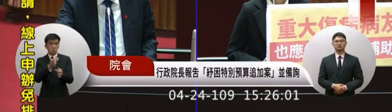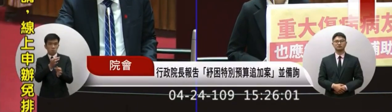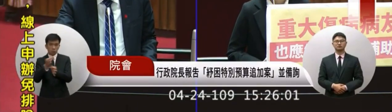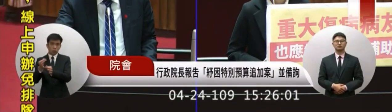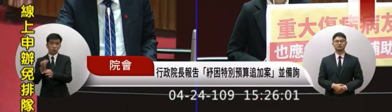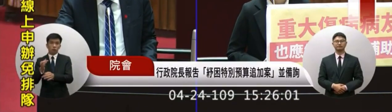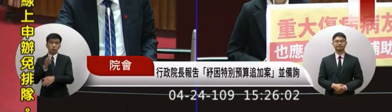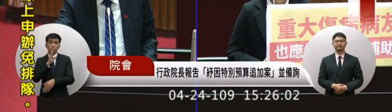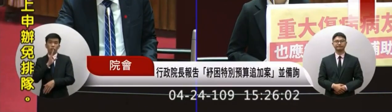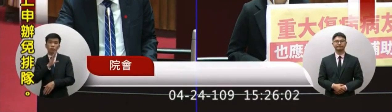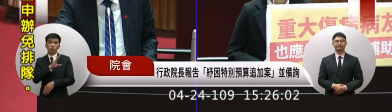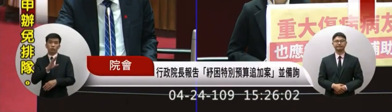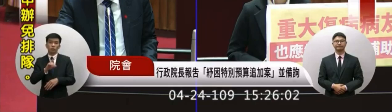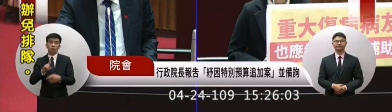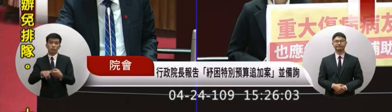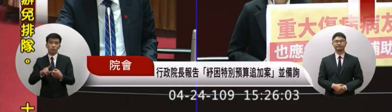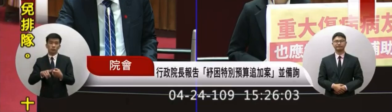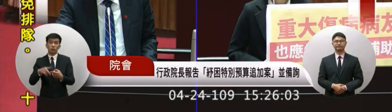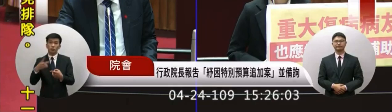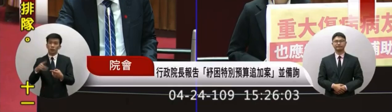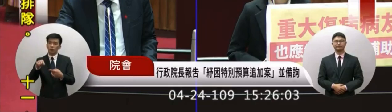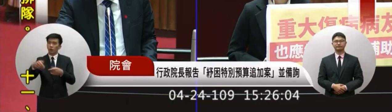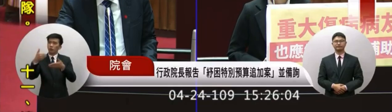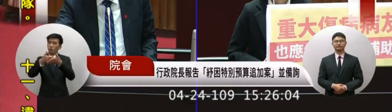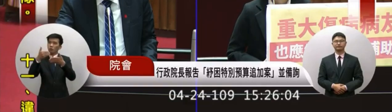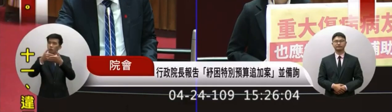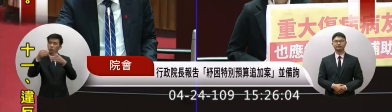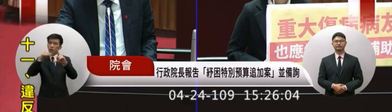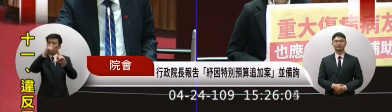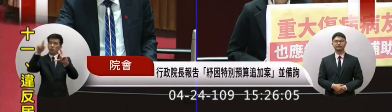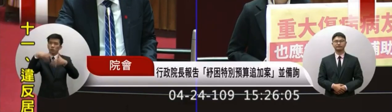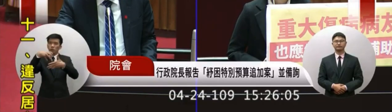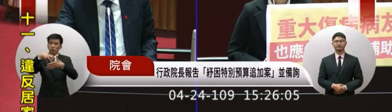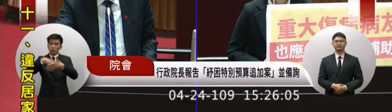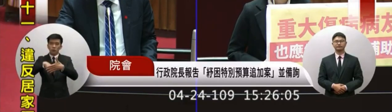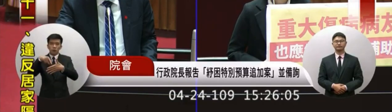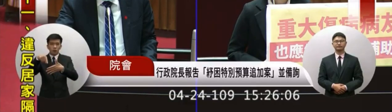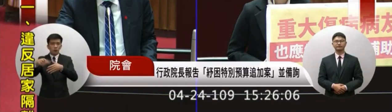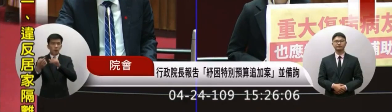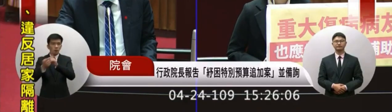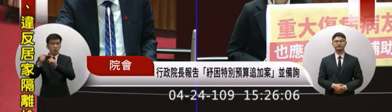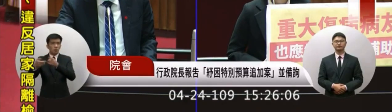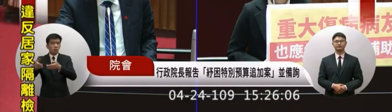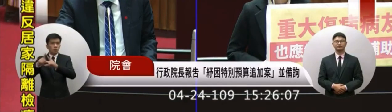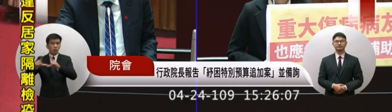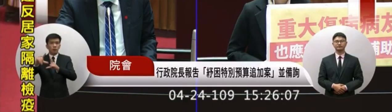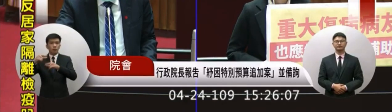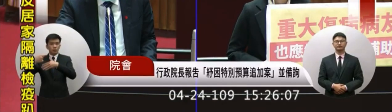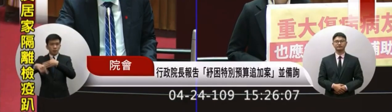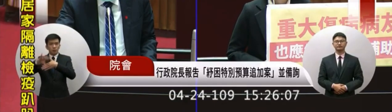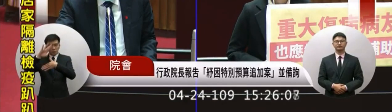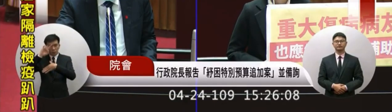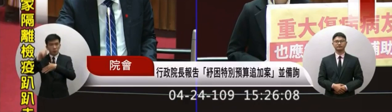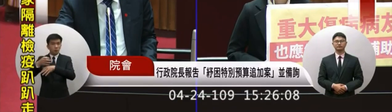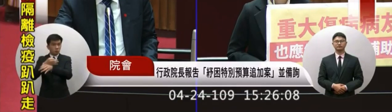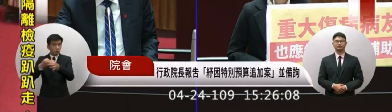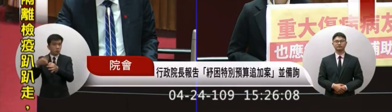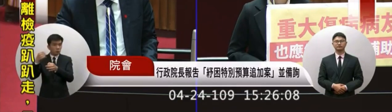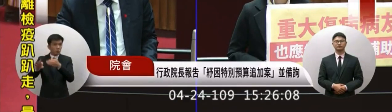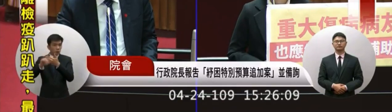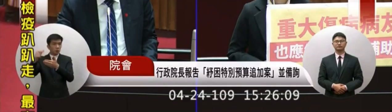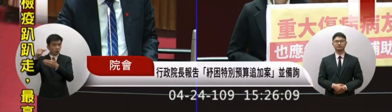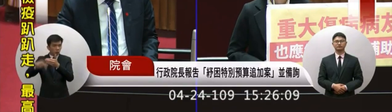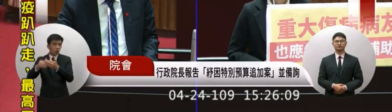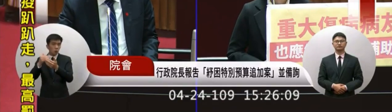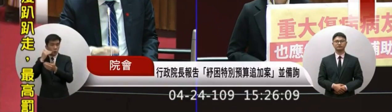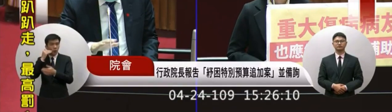最好。但是您这张图里面，重大伤病病友到底他的经济状况如何，或者是他其他的条件，如果真的有